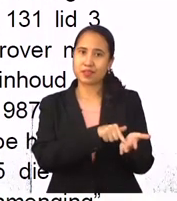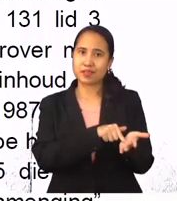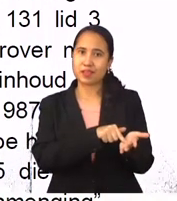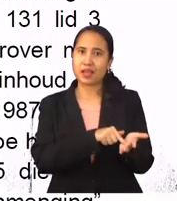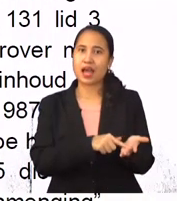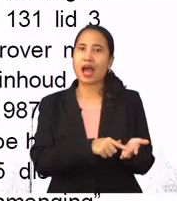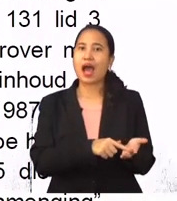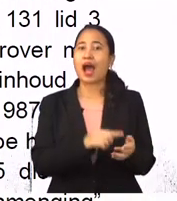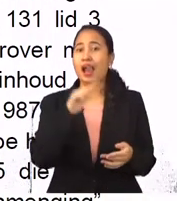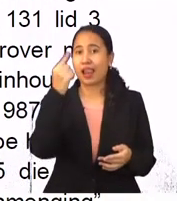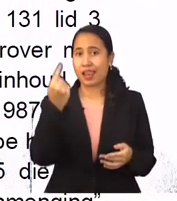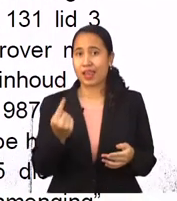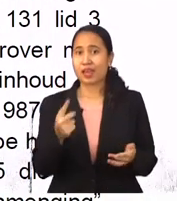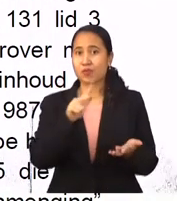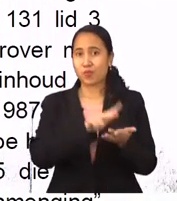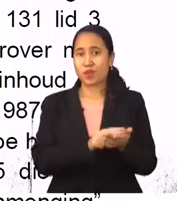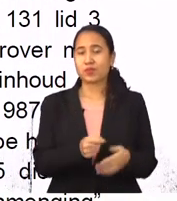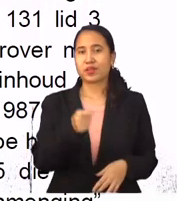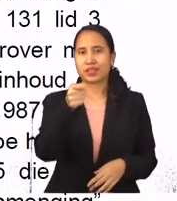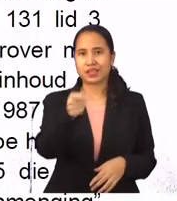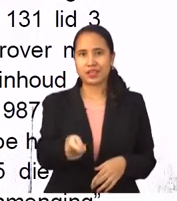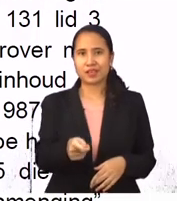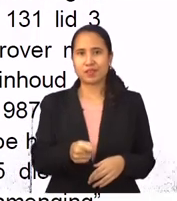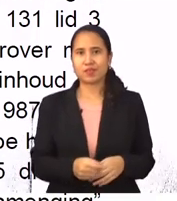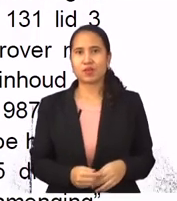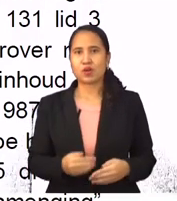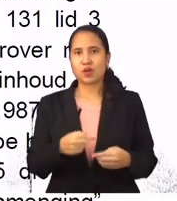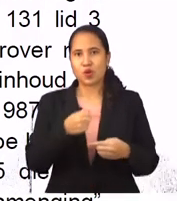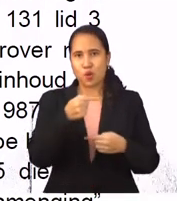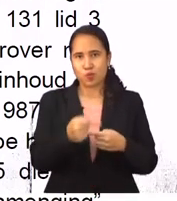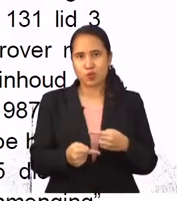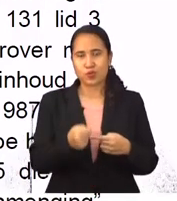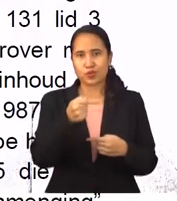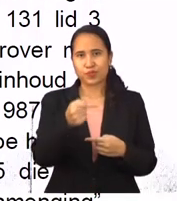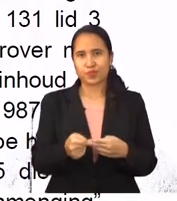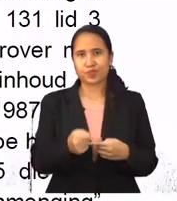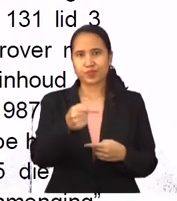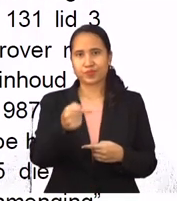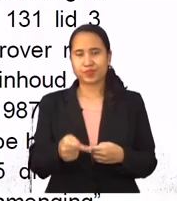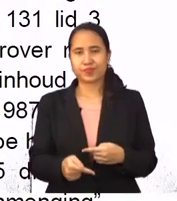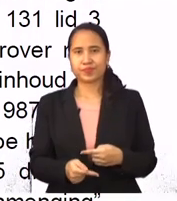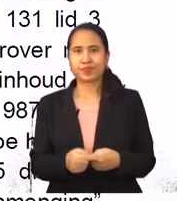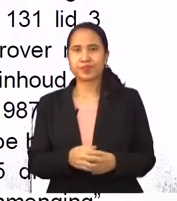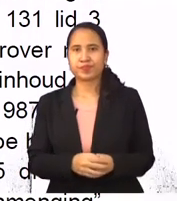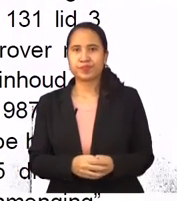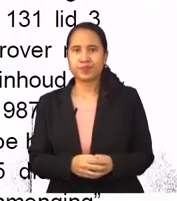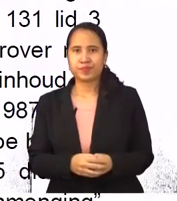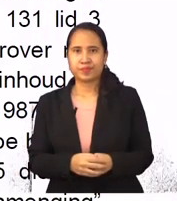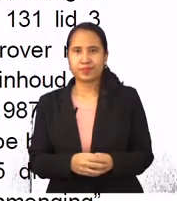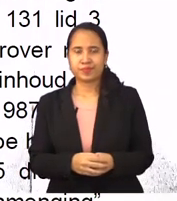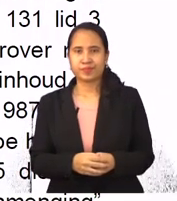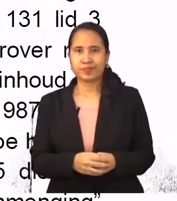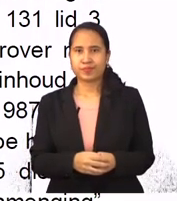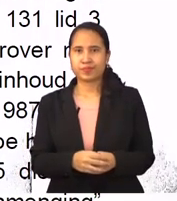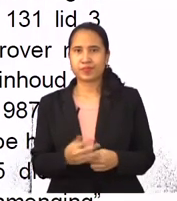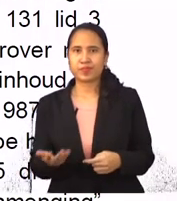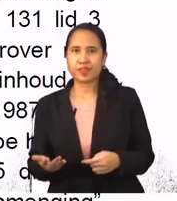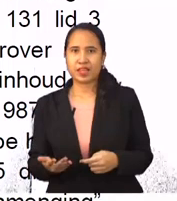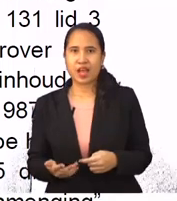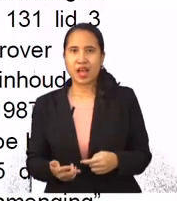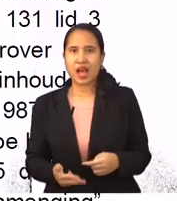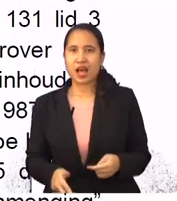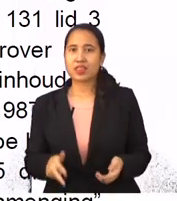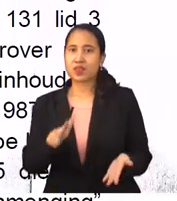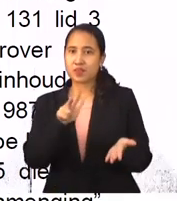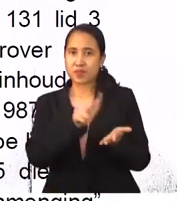verleend. Verder procedurele of materiële eisen stelt de grondwet niet. Het ligt aan de wetgever in